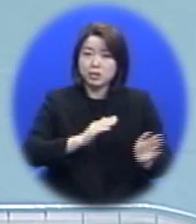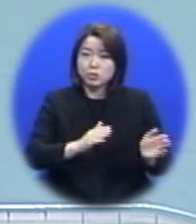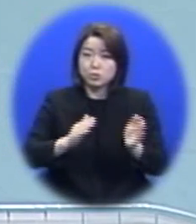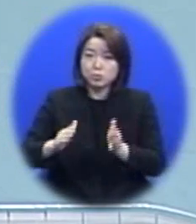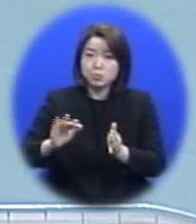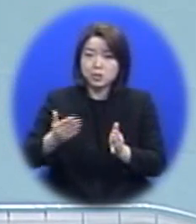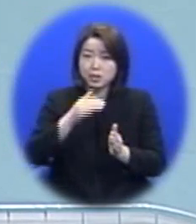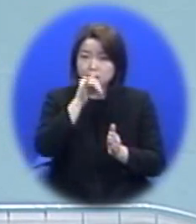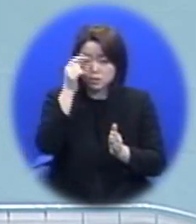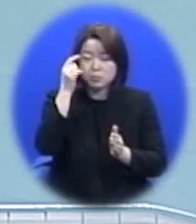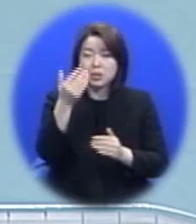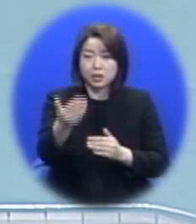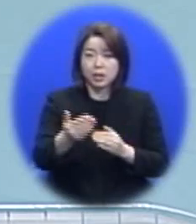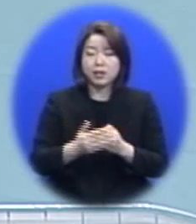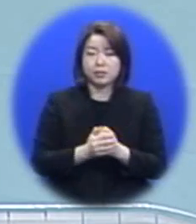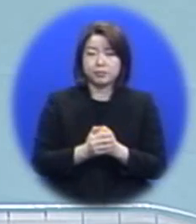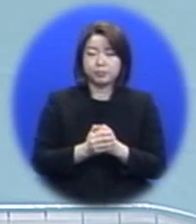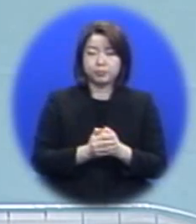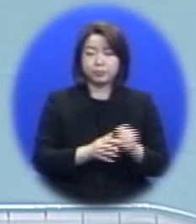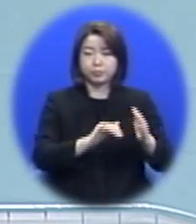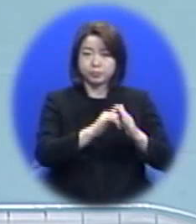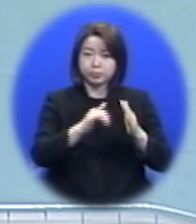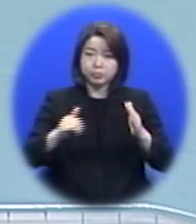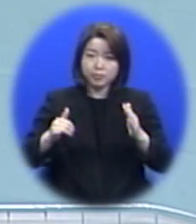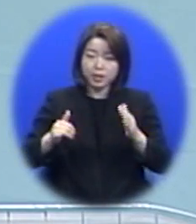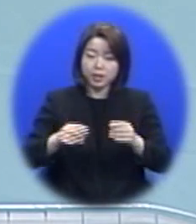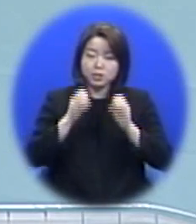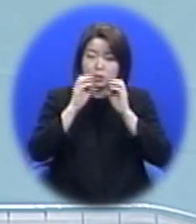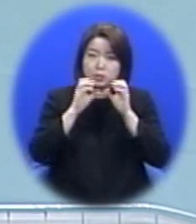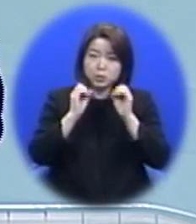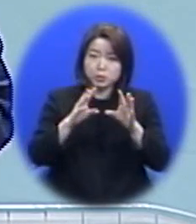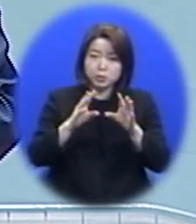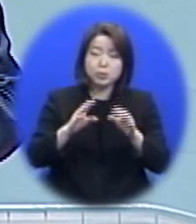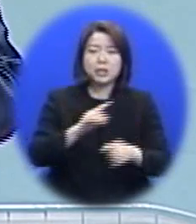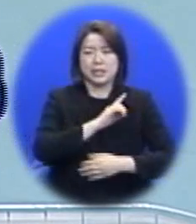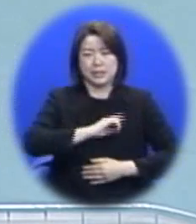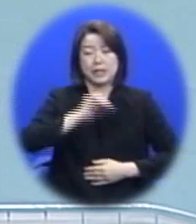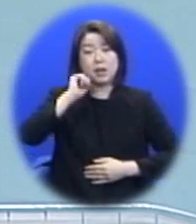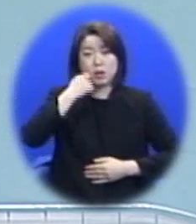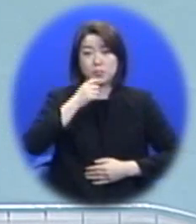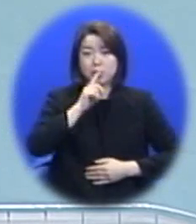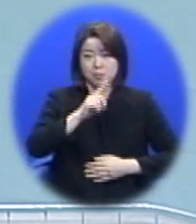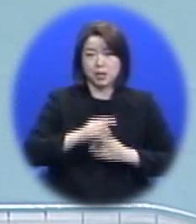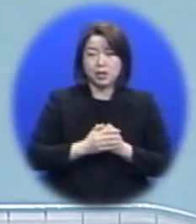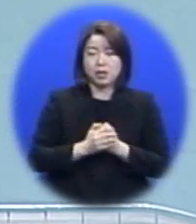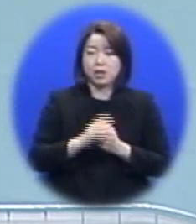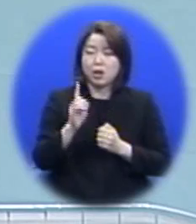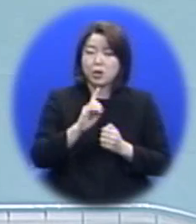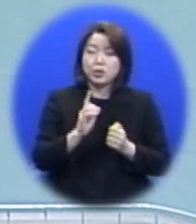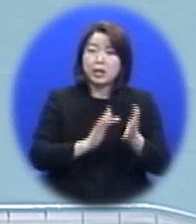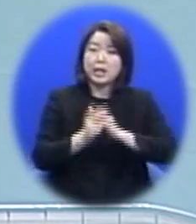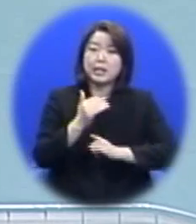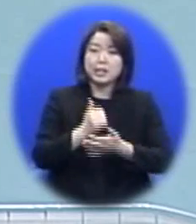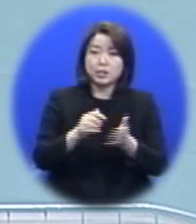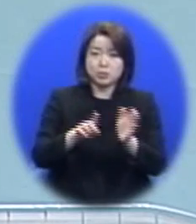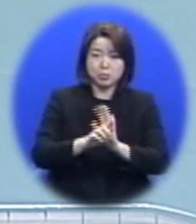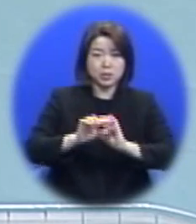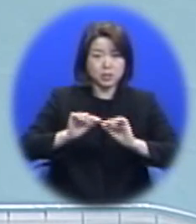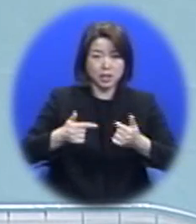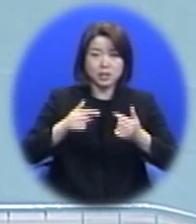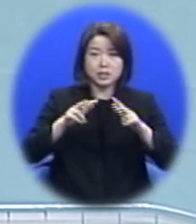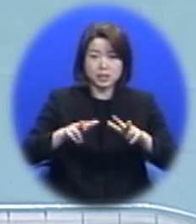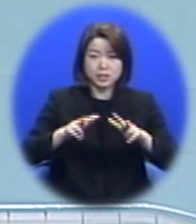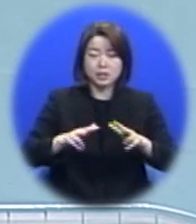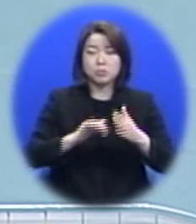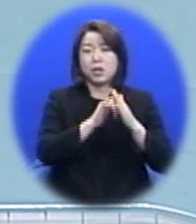가족 전도가 제일 어려운 전도라고들 말합니다. 어떻게 예수 안 믿는 지금 가족들을 전도할